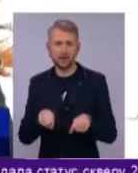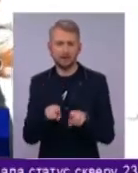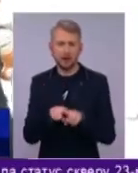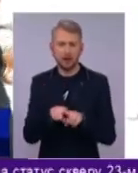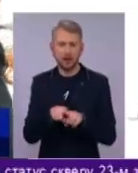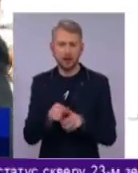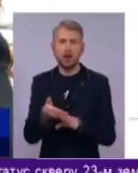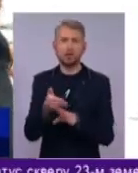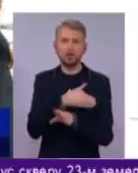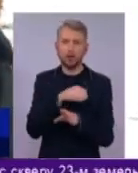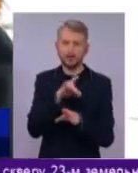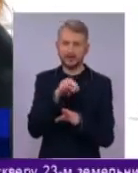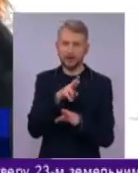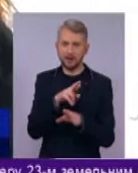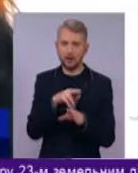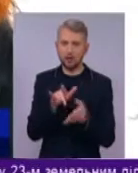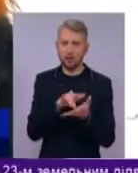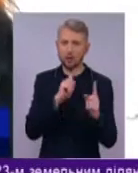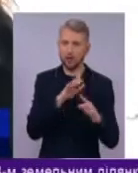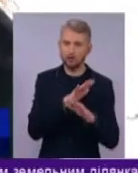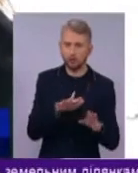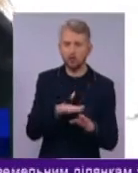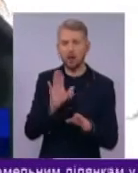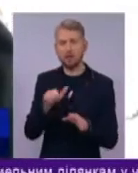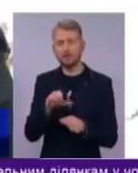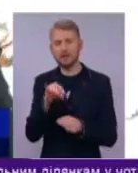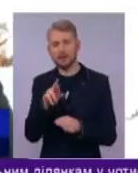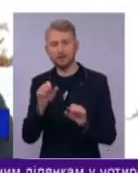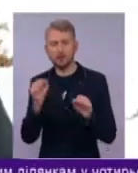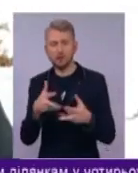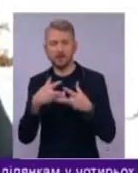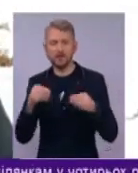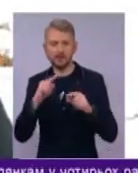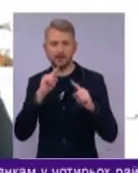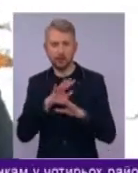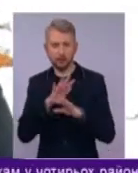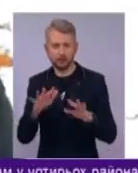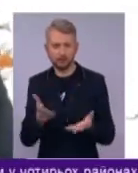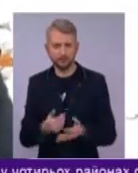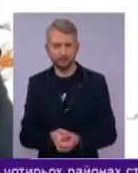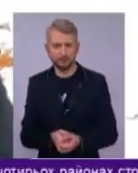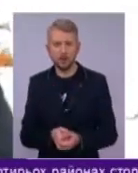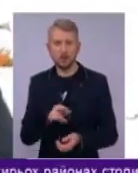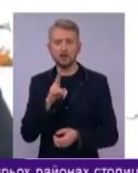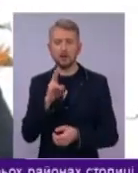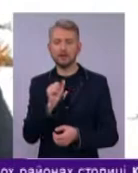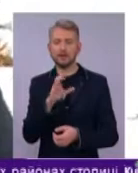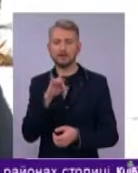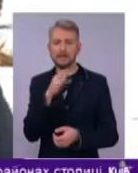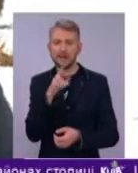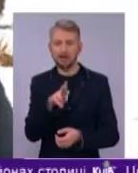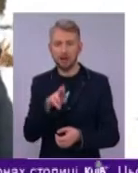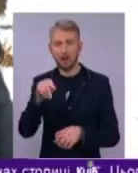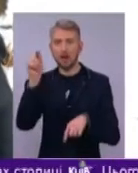стрітення колядуємо, а після стрітення вже можна гаївку-веснянку заводити. Як на стрітення